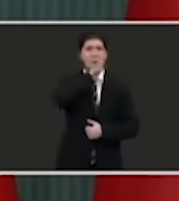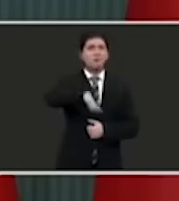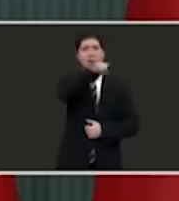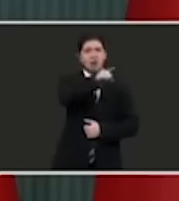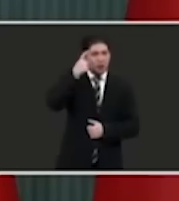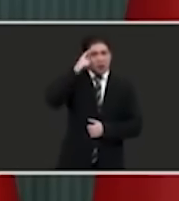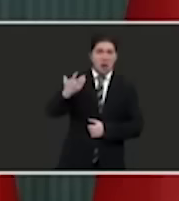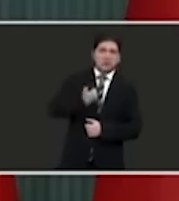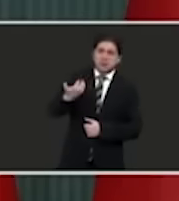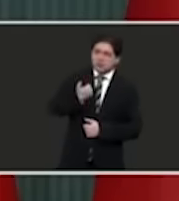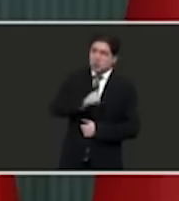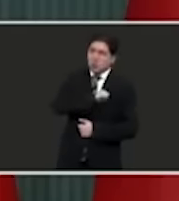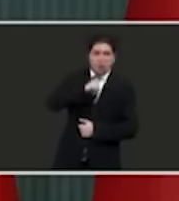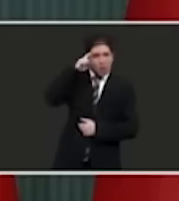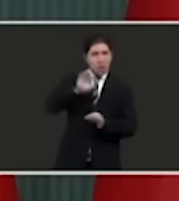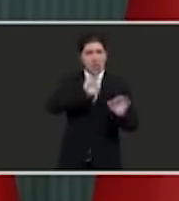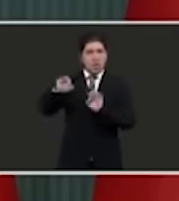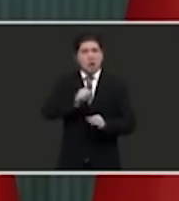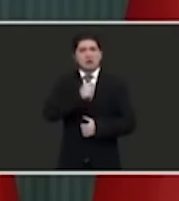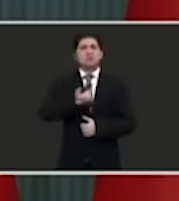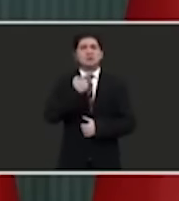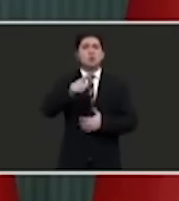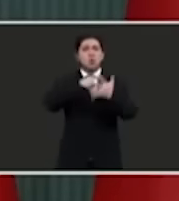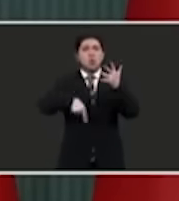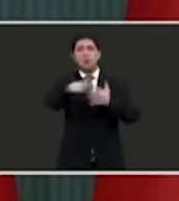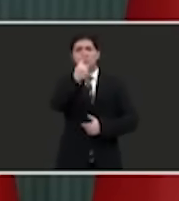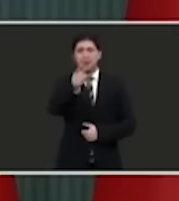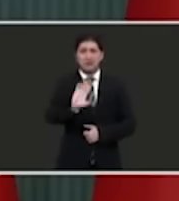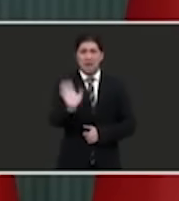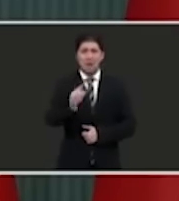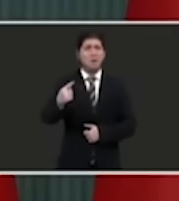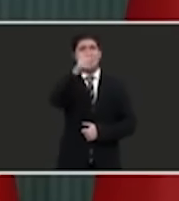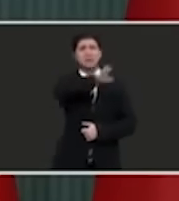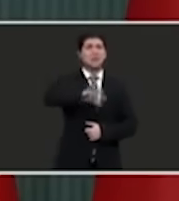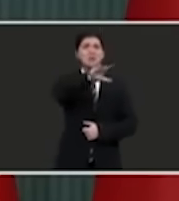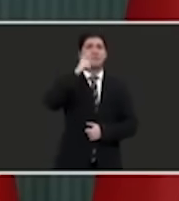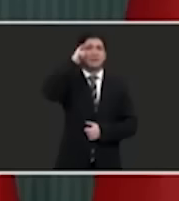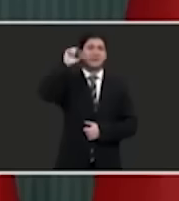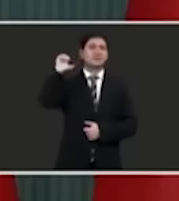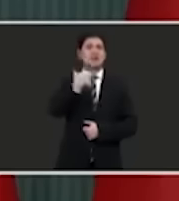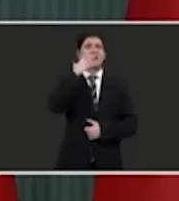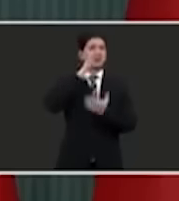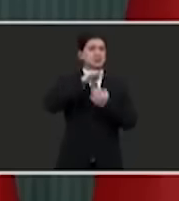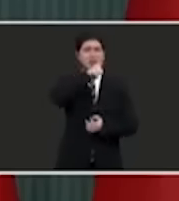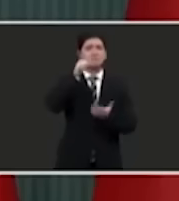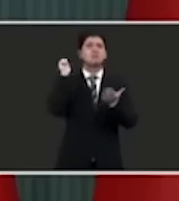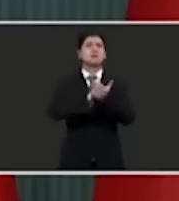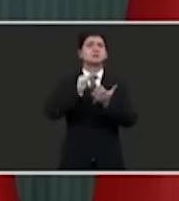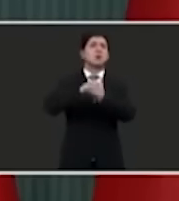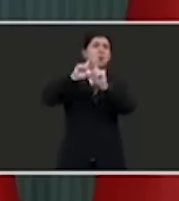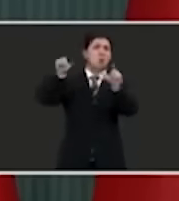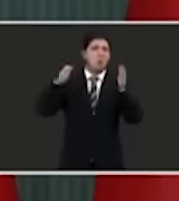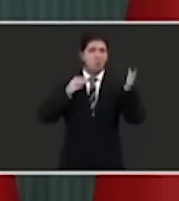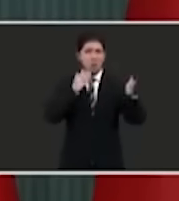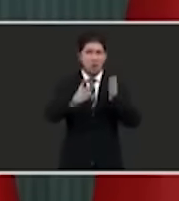durumda. Sadece yöneticiler değil, batılı entelektüeller, basın kuruluşları